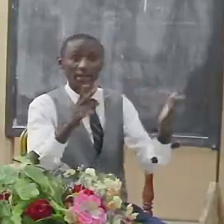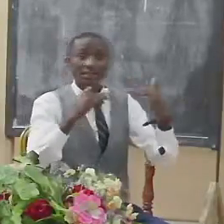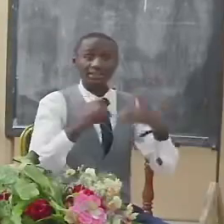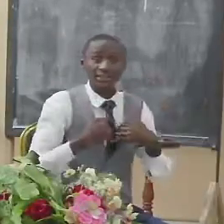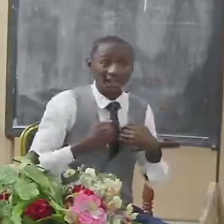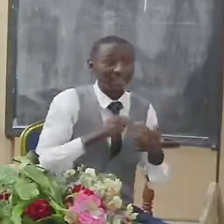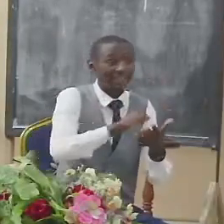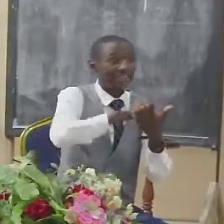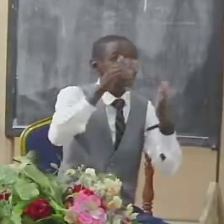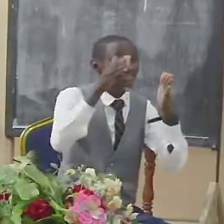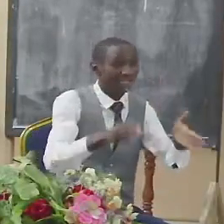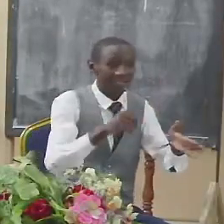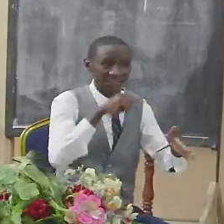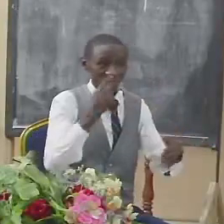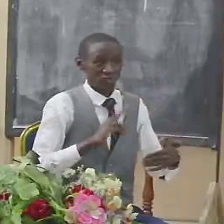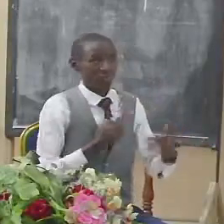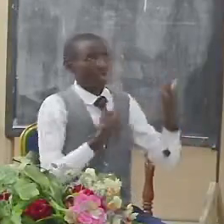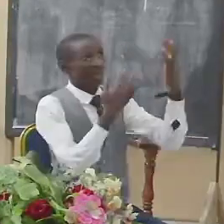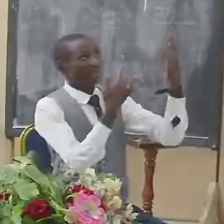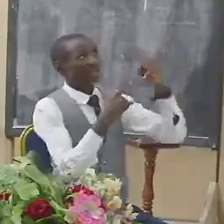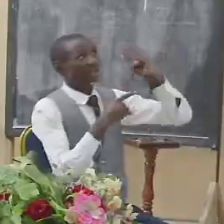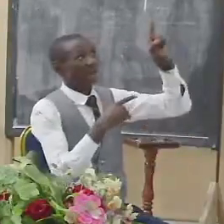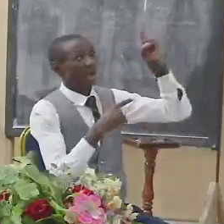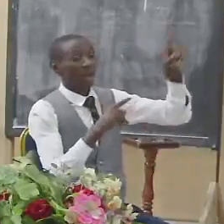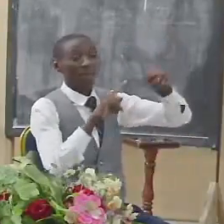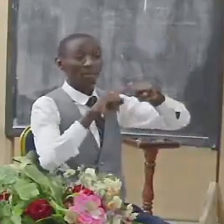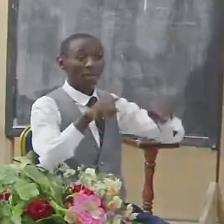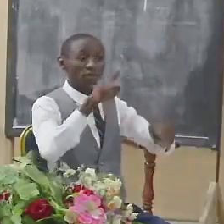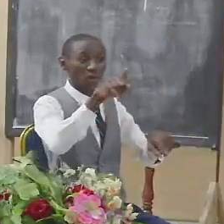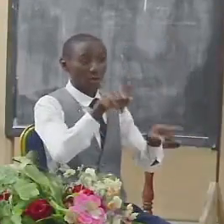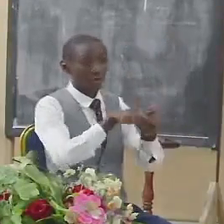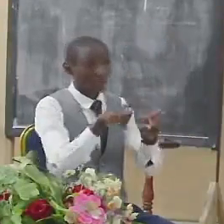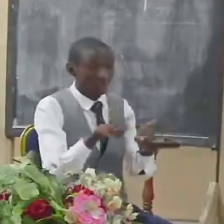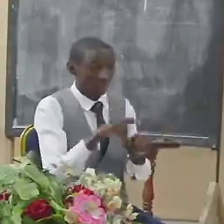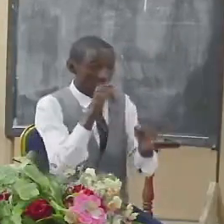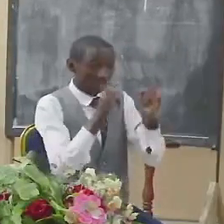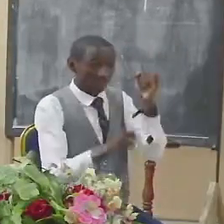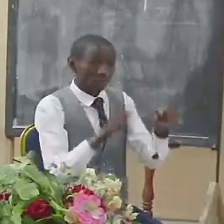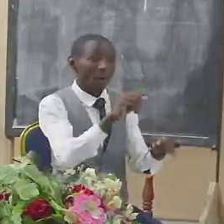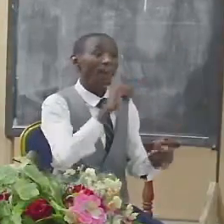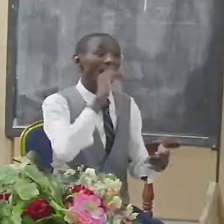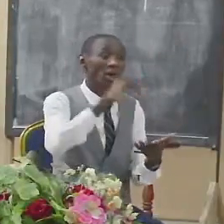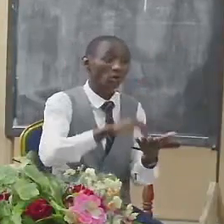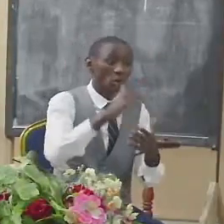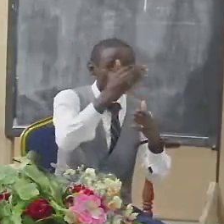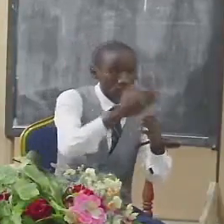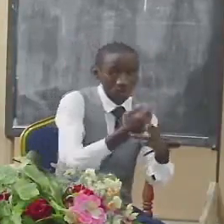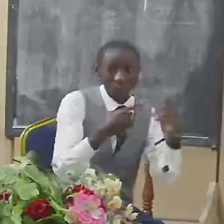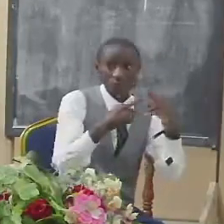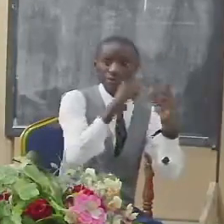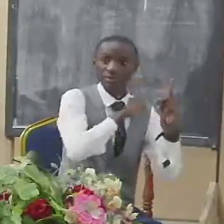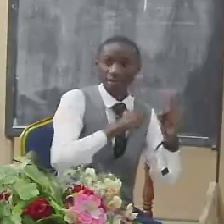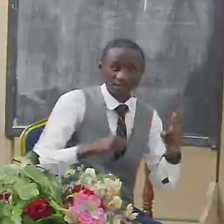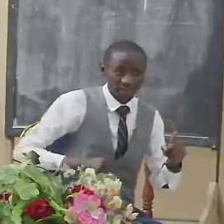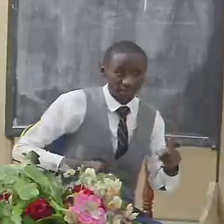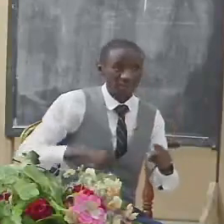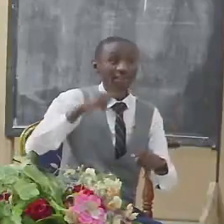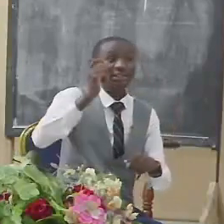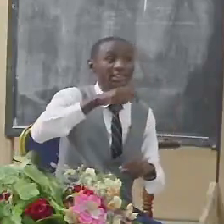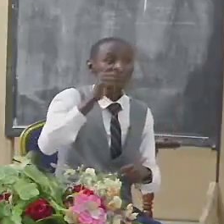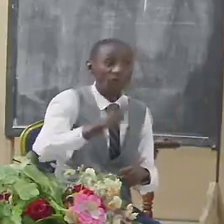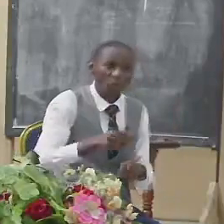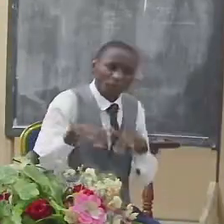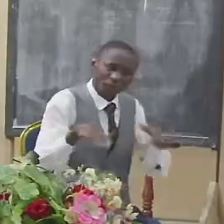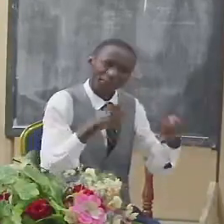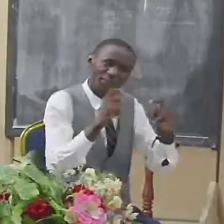ndugu. Kuko bandugu benye wanatungojelea kule ndio. Lakini na wewe. Kama hauyamwamini Bwana. Inafaa